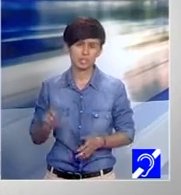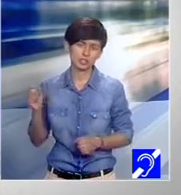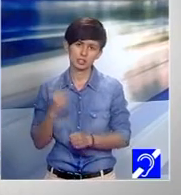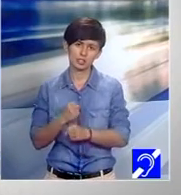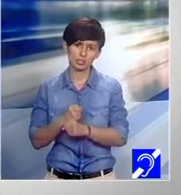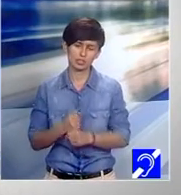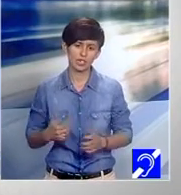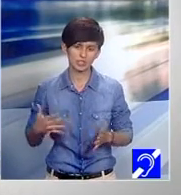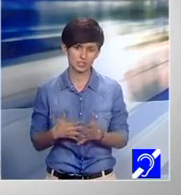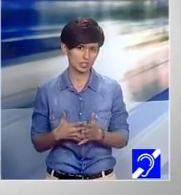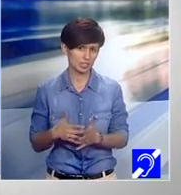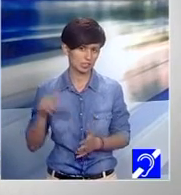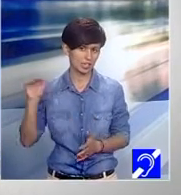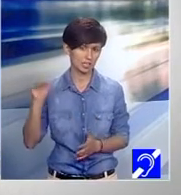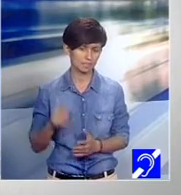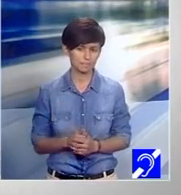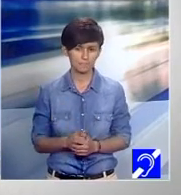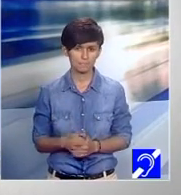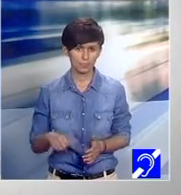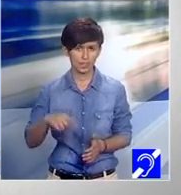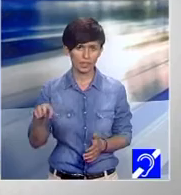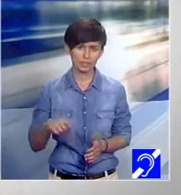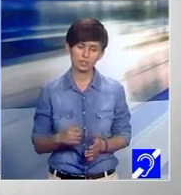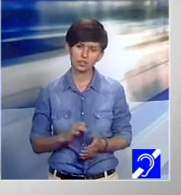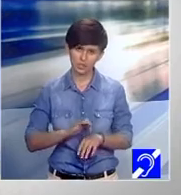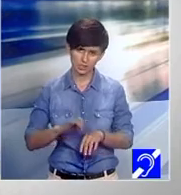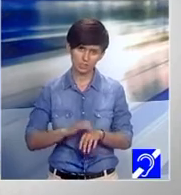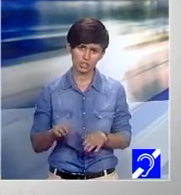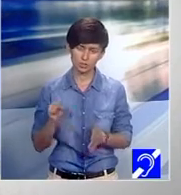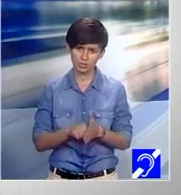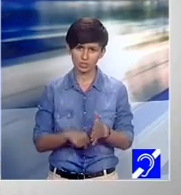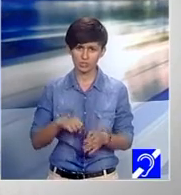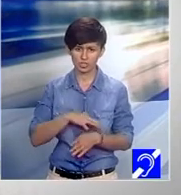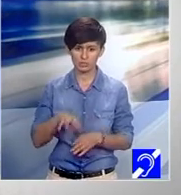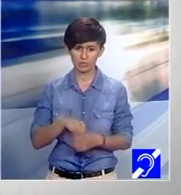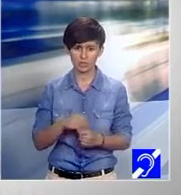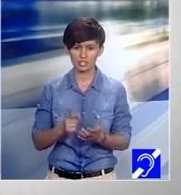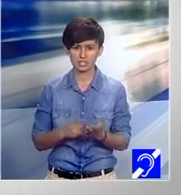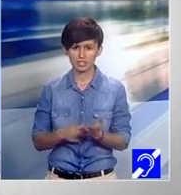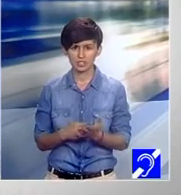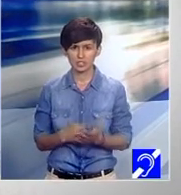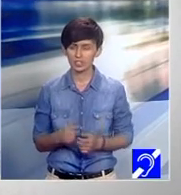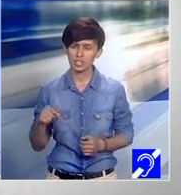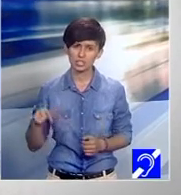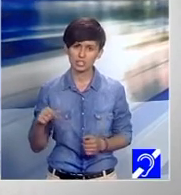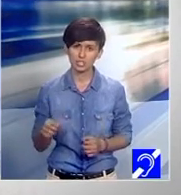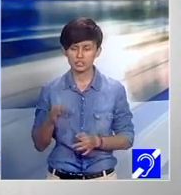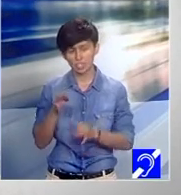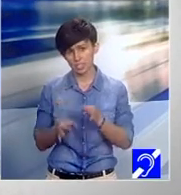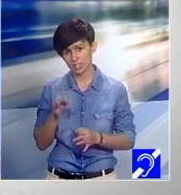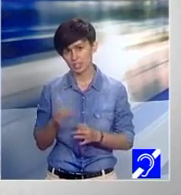deci îi convingem pe părinți, încercăm să-i convingem să ceară această analiză, acest screening, ce putem noi ca media, noi